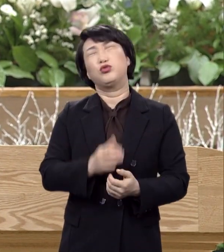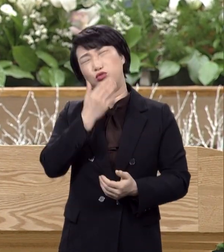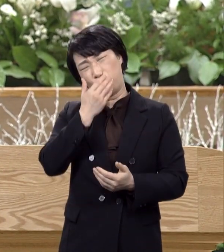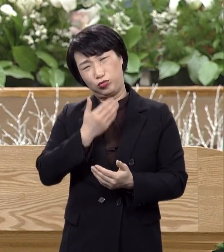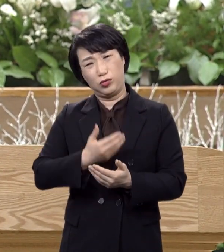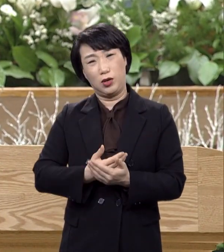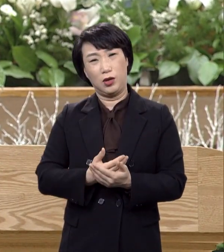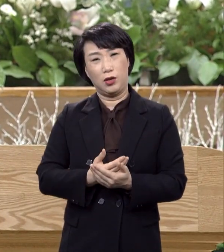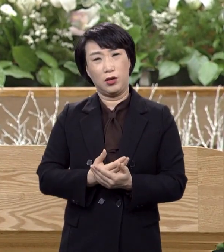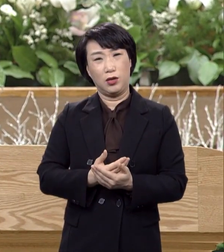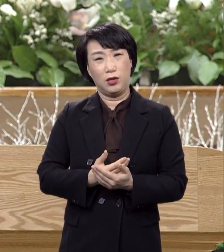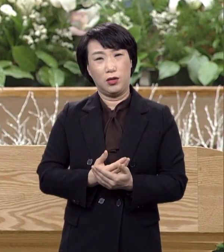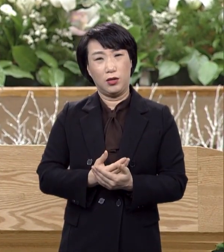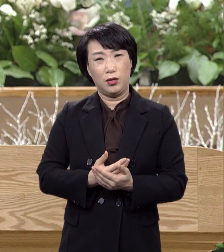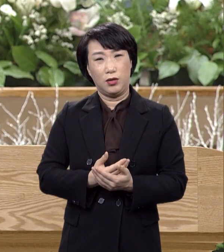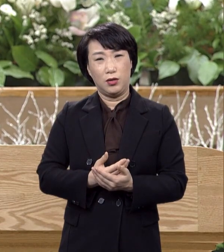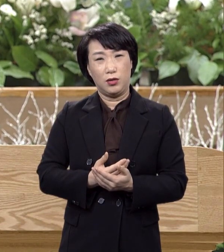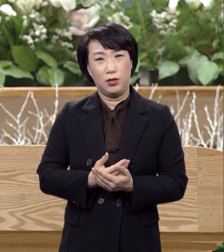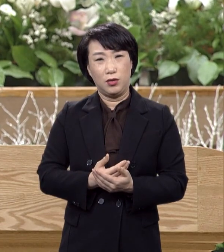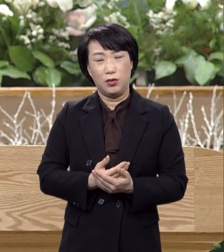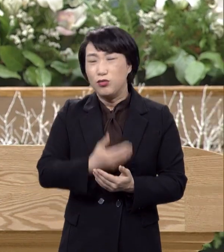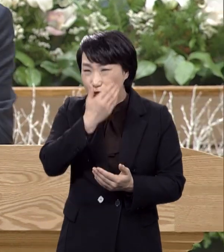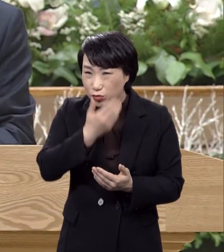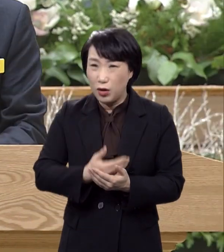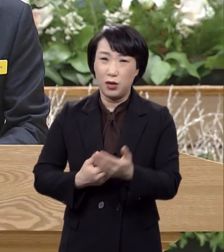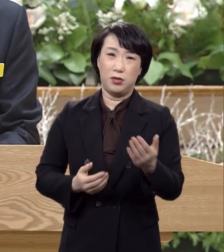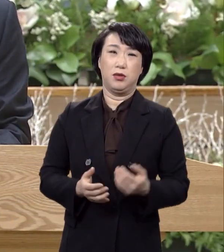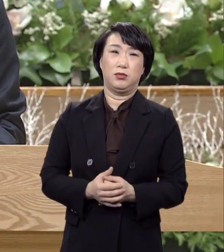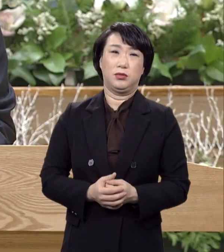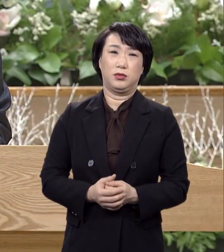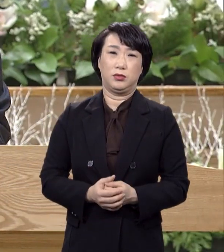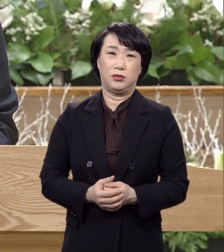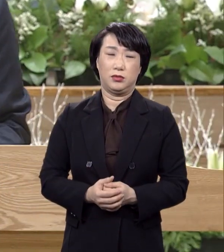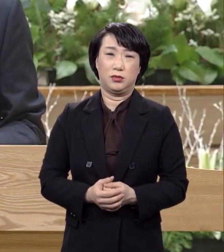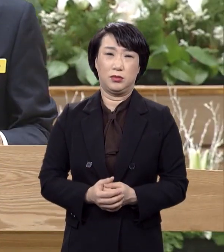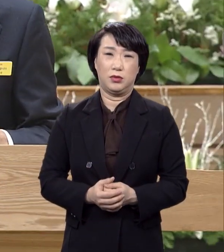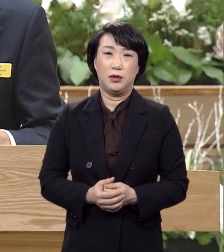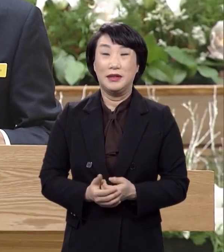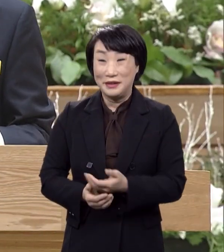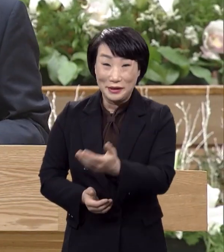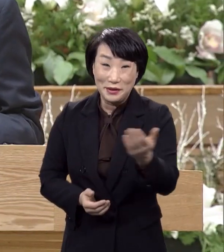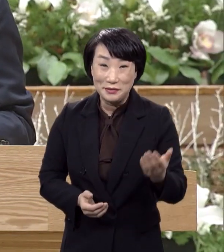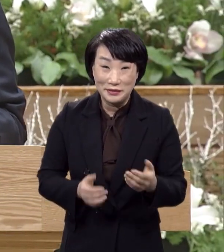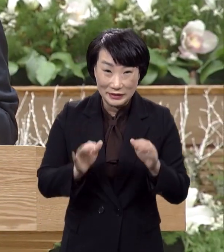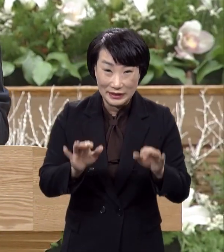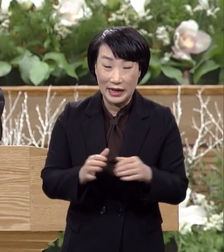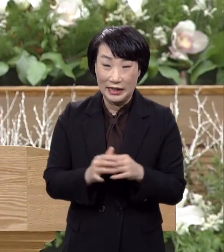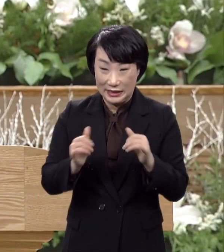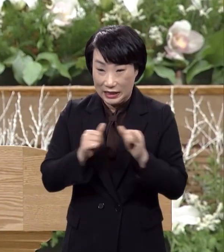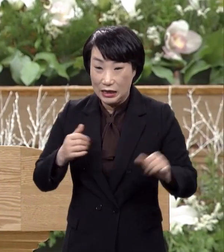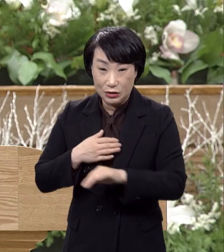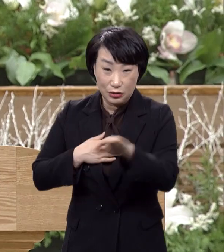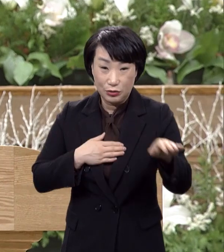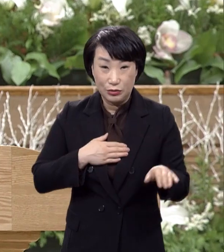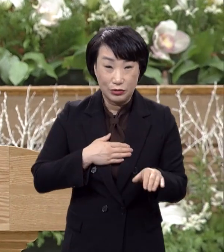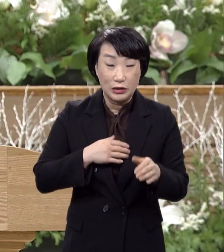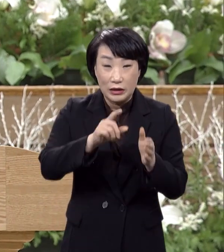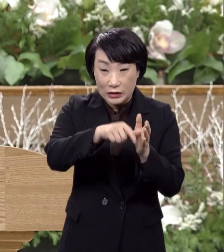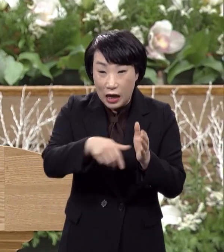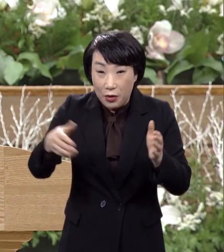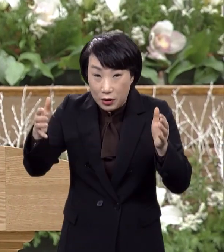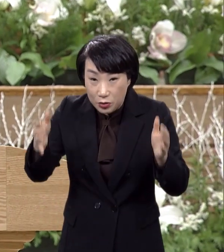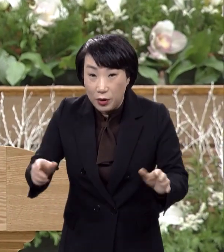얼마나 중요합니까? 얼마나 중요하냐? 여러분, 그런데 인간은 세월